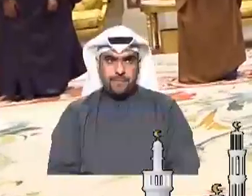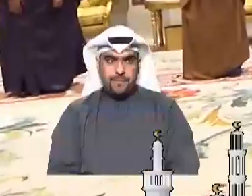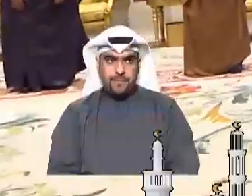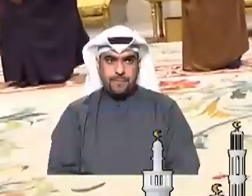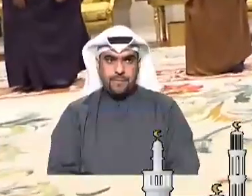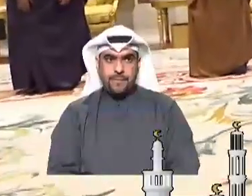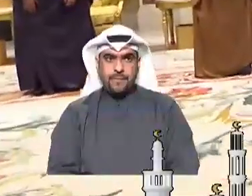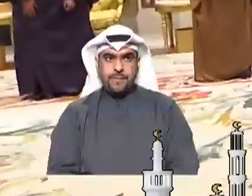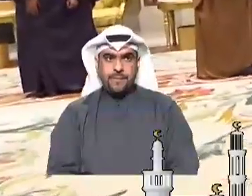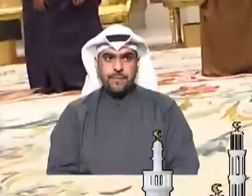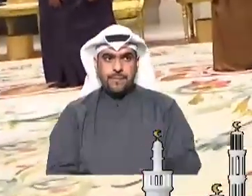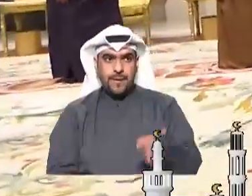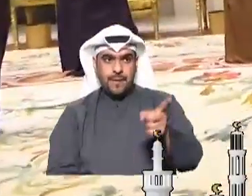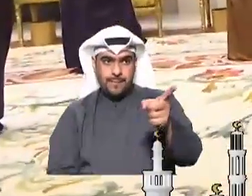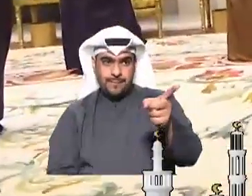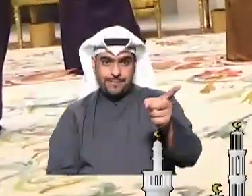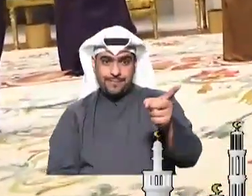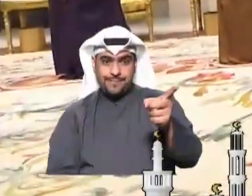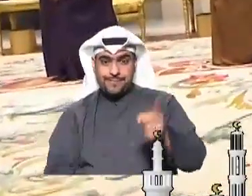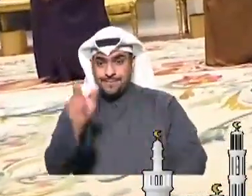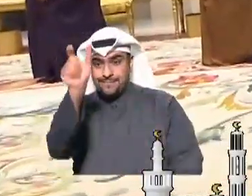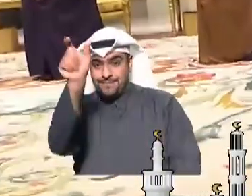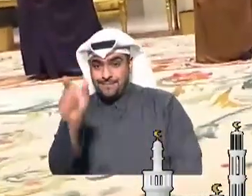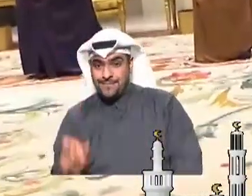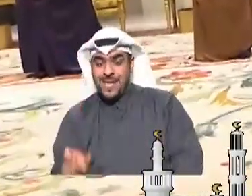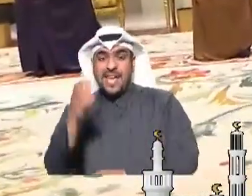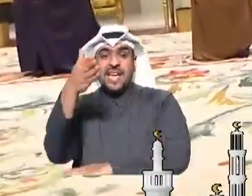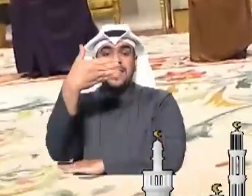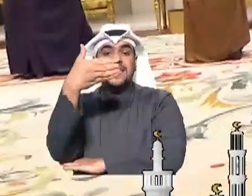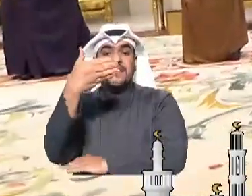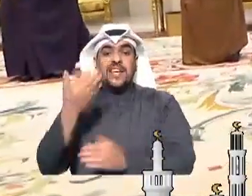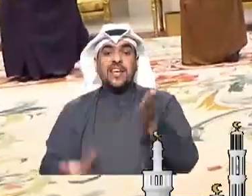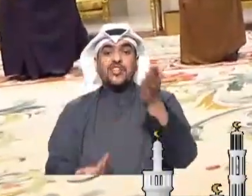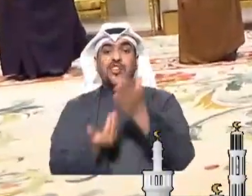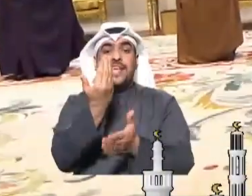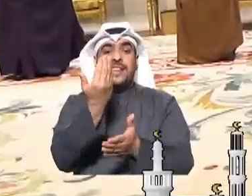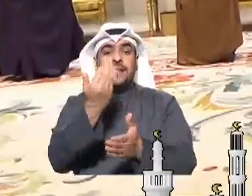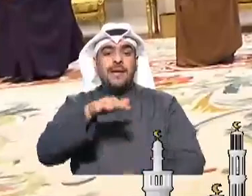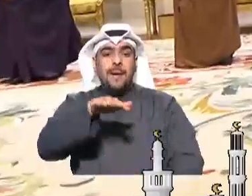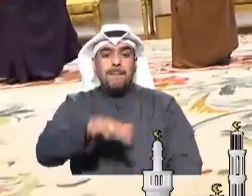My name is Francisco Mauro Brazil de Holanda. I have the honor